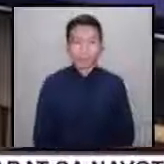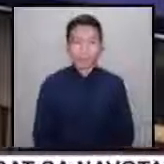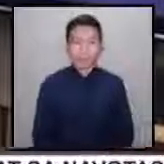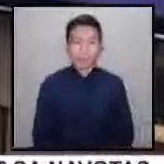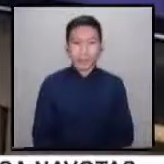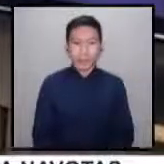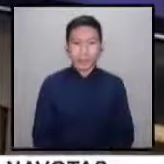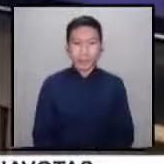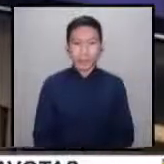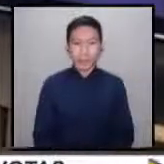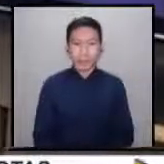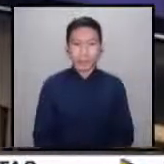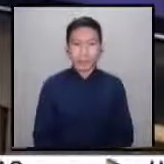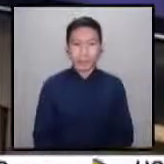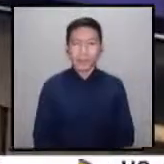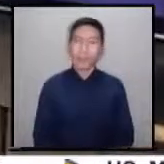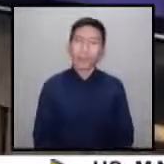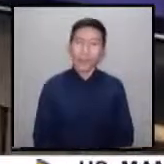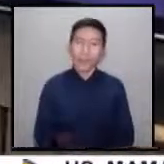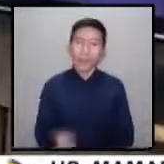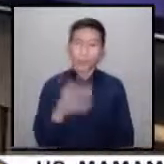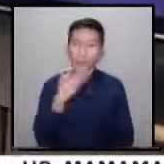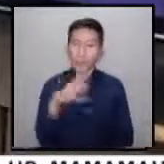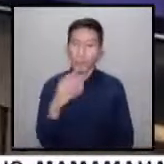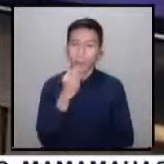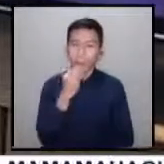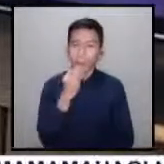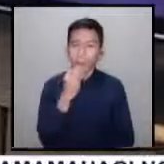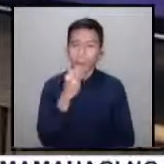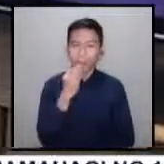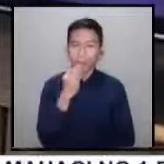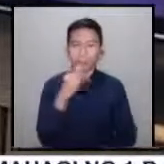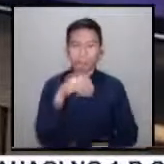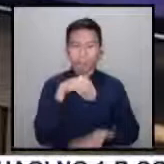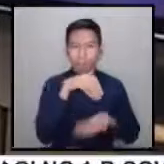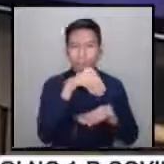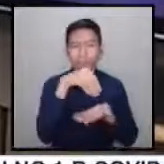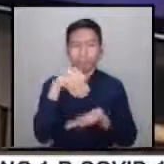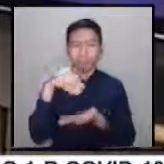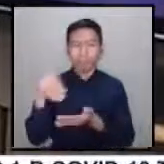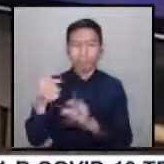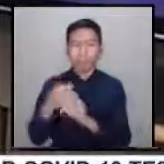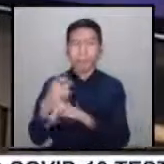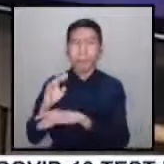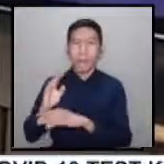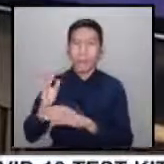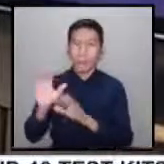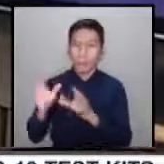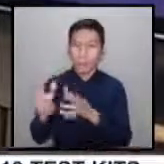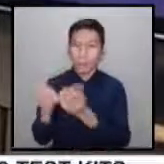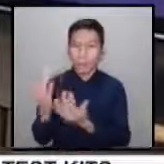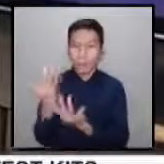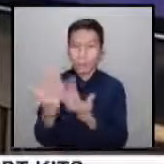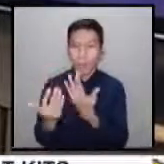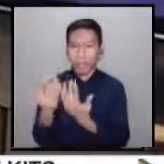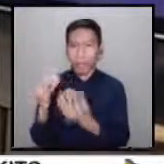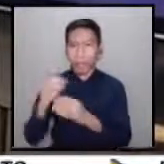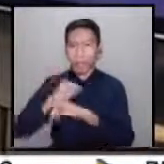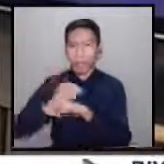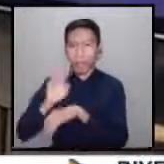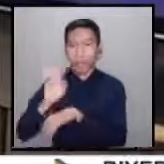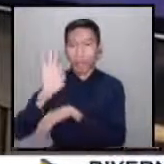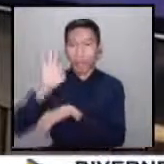May init na pagkain naman ang simpleng handog ng Bureau of Fire Protection o BFP sa mga nasalantang residente po sa ilang lugar sa